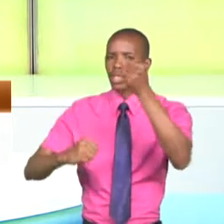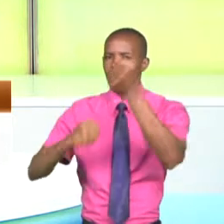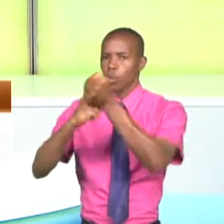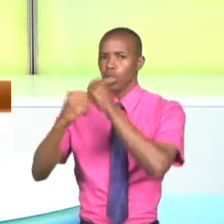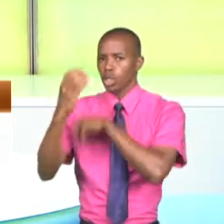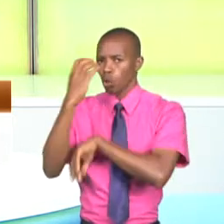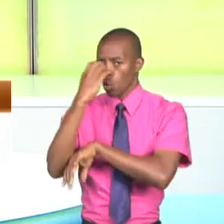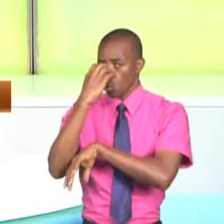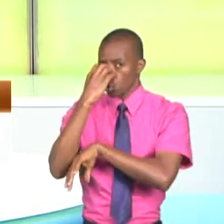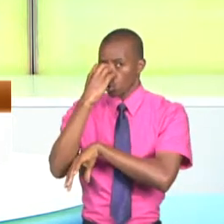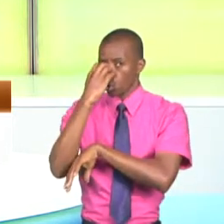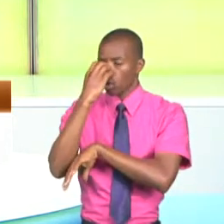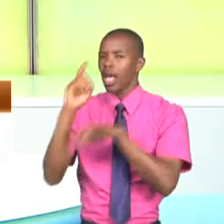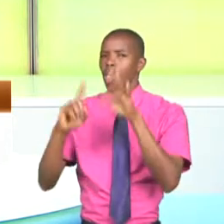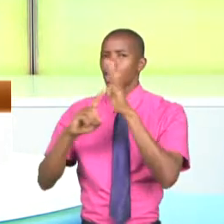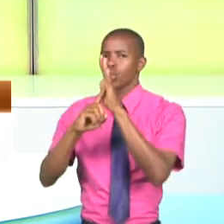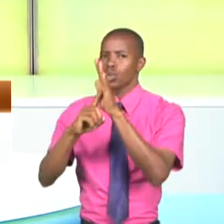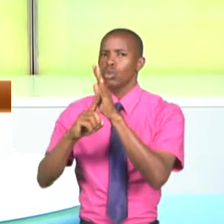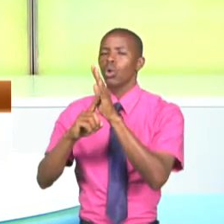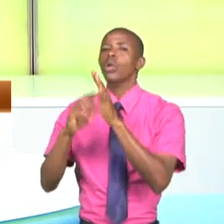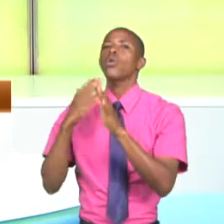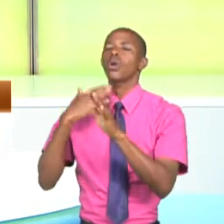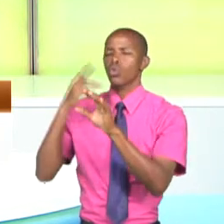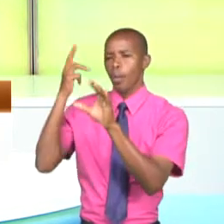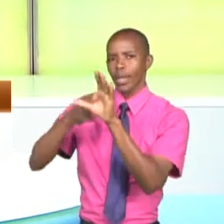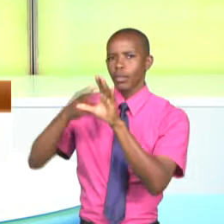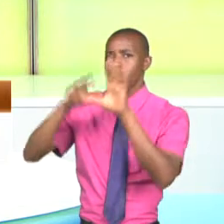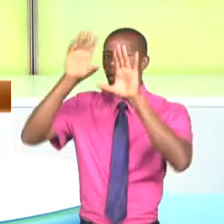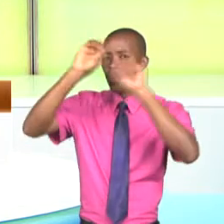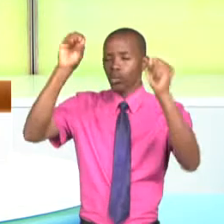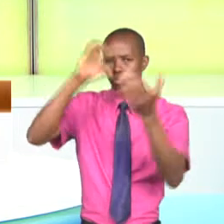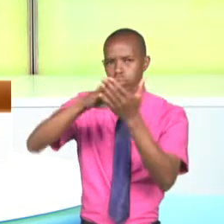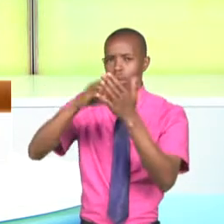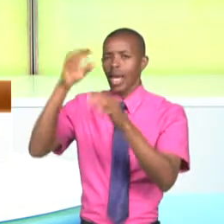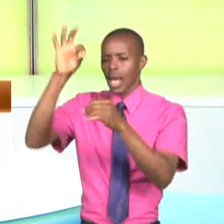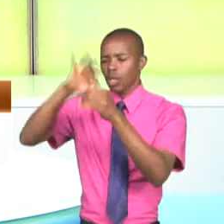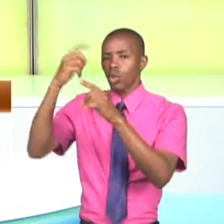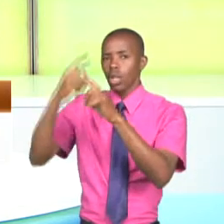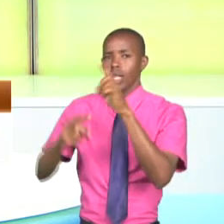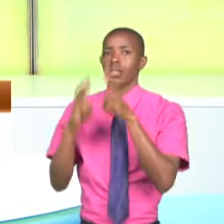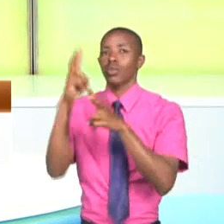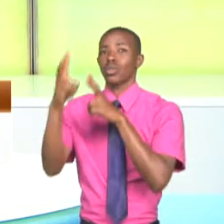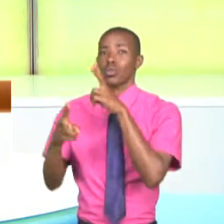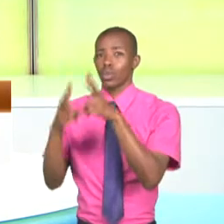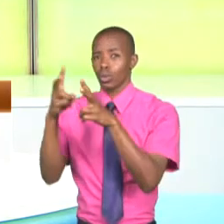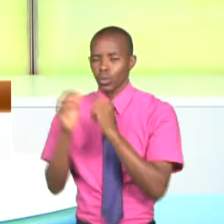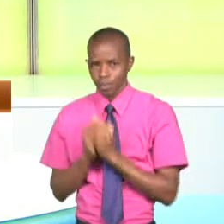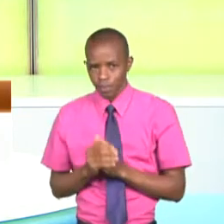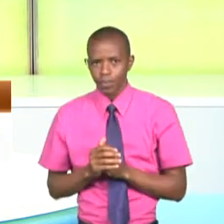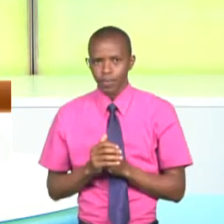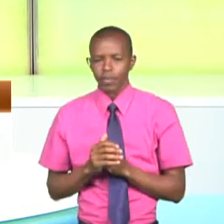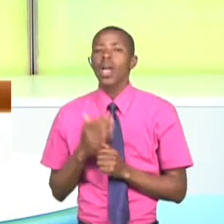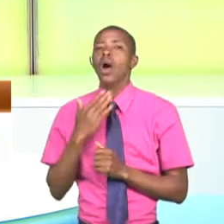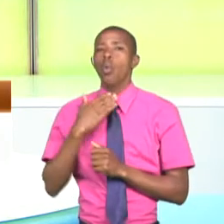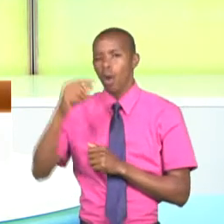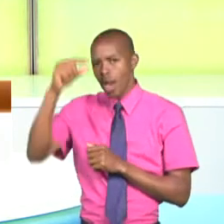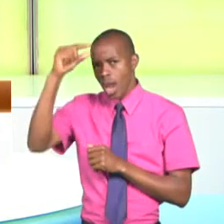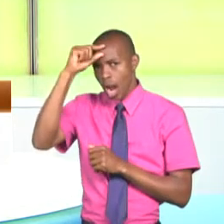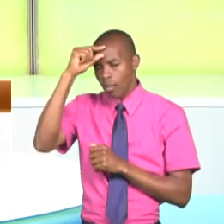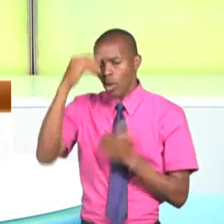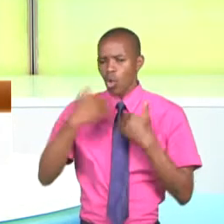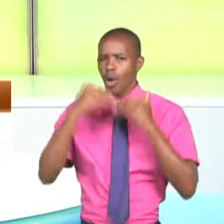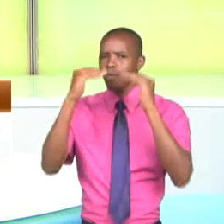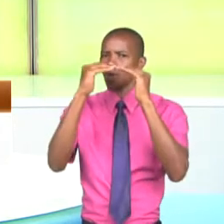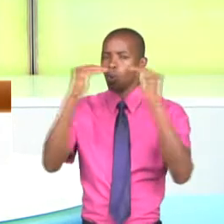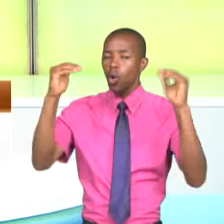Ruto ambaye ameonyesha nia ya kuwania kiti cha urais katika uchaguzi wa mwaka wa 2022 wametaka serikali kuwa na